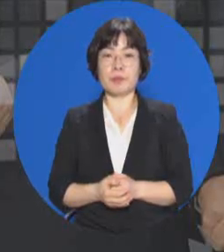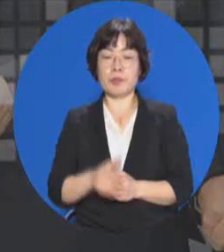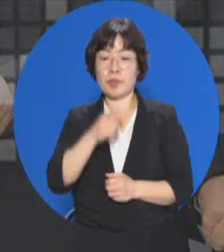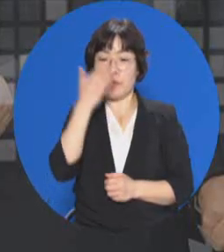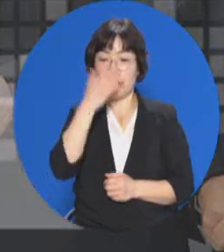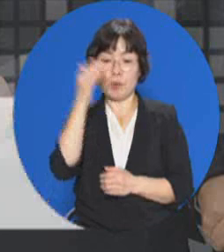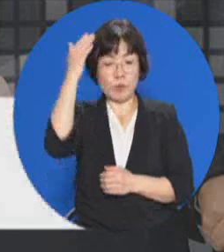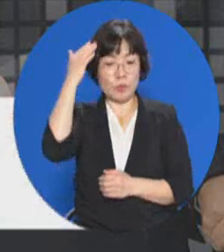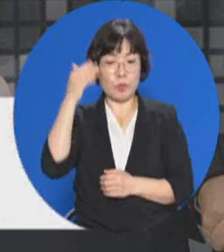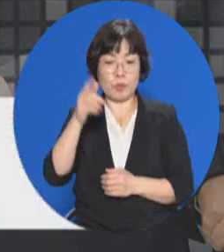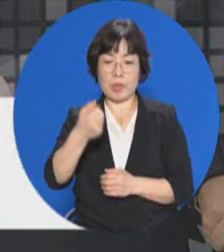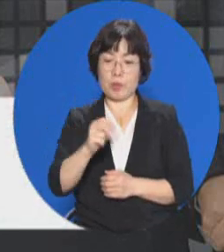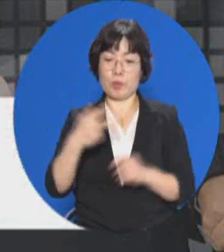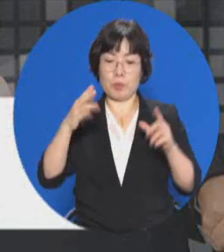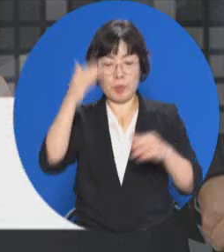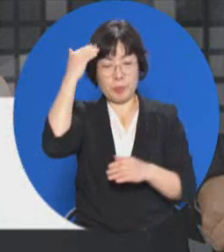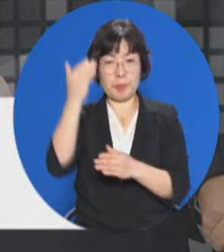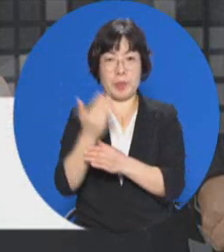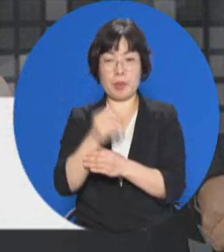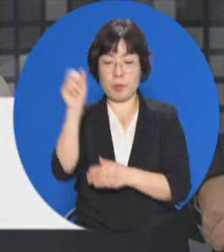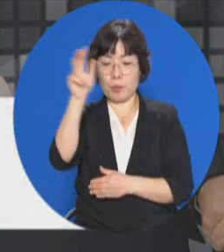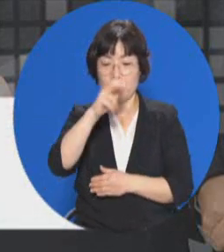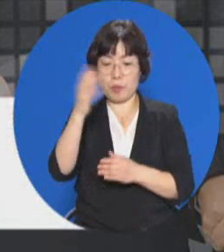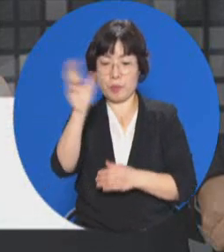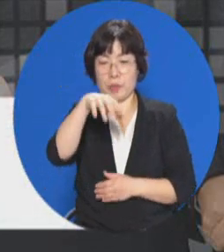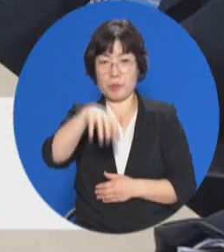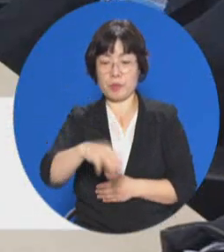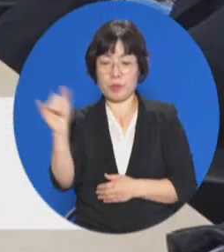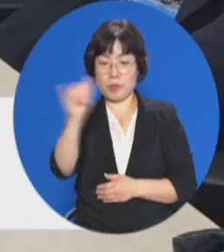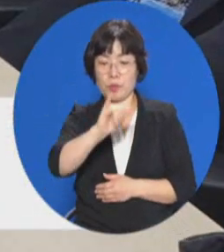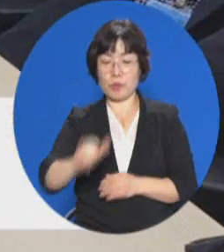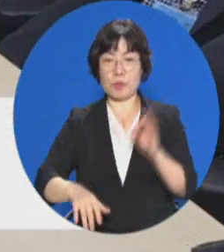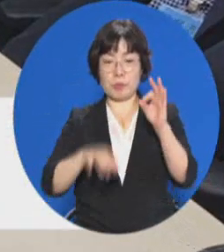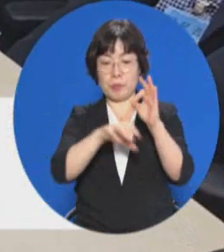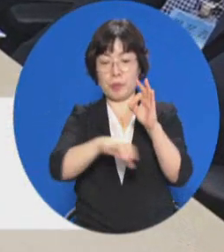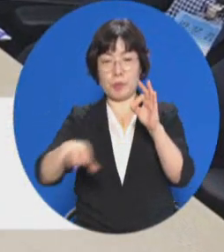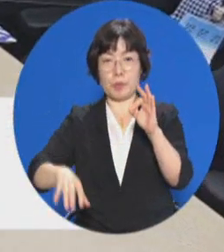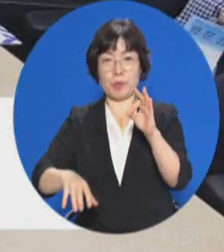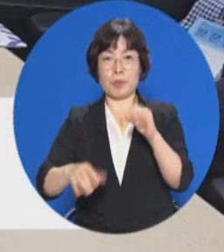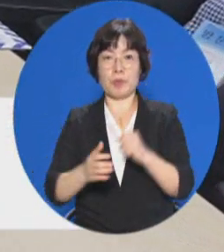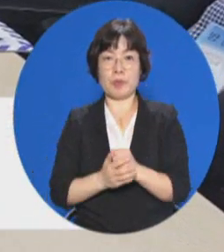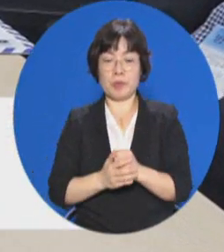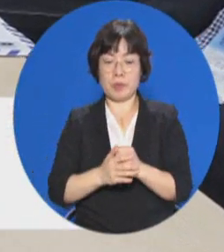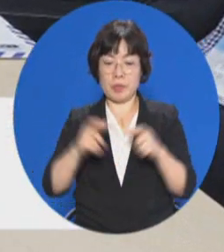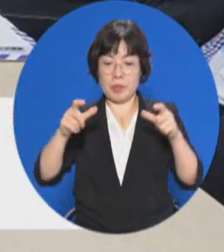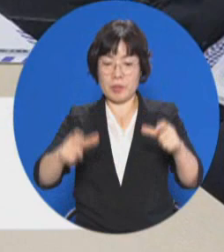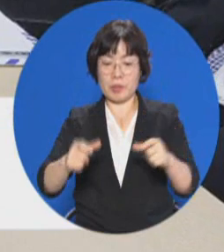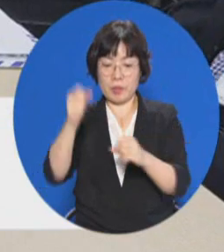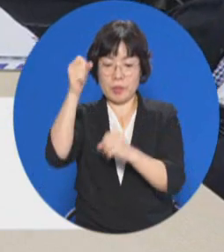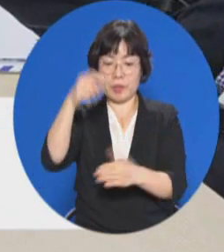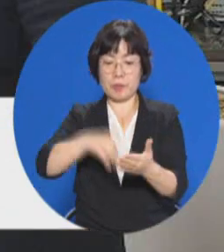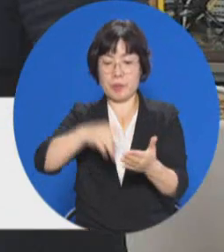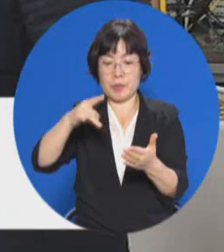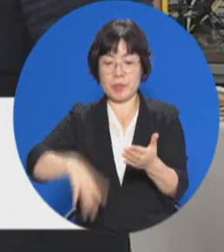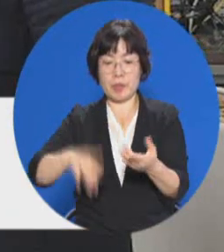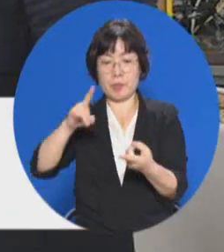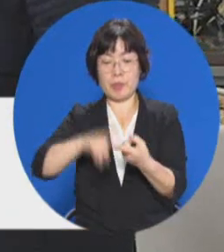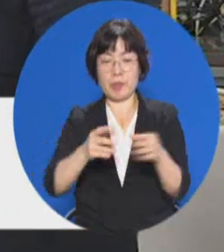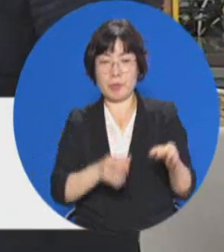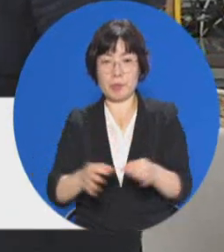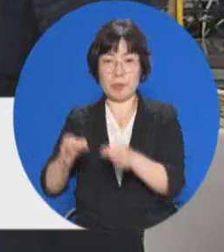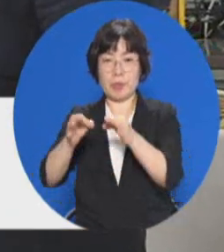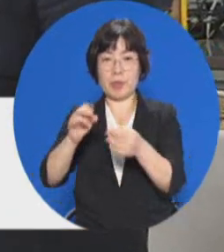여수와 하동 등 석탄 화력발전소를 두고 있는 전국 10개의 지자체가 지역자원시설세 인상을 정부와